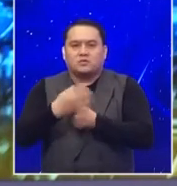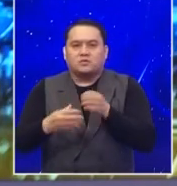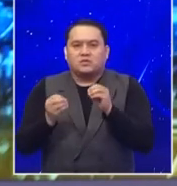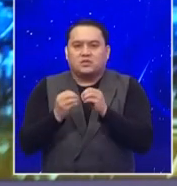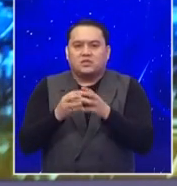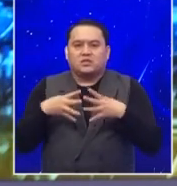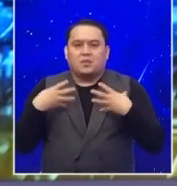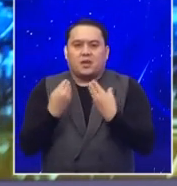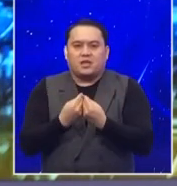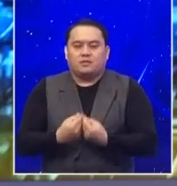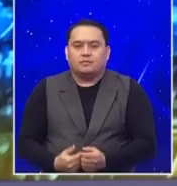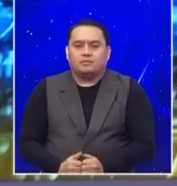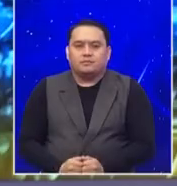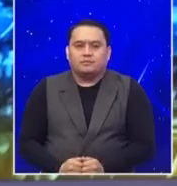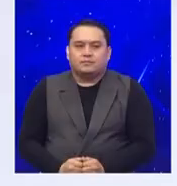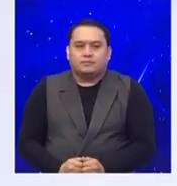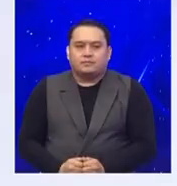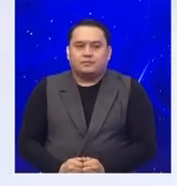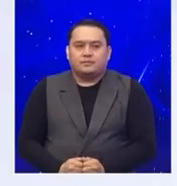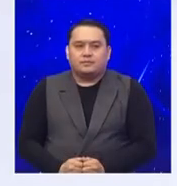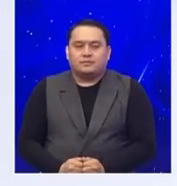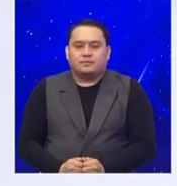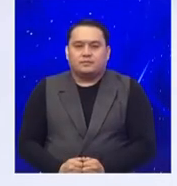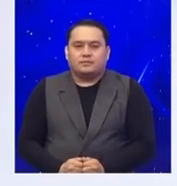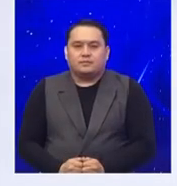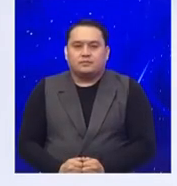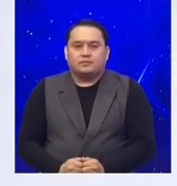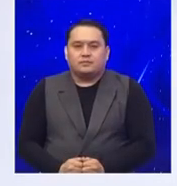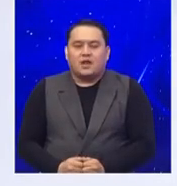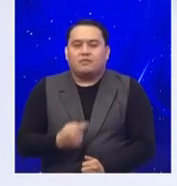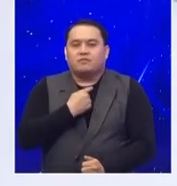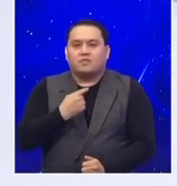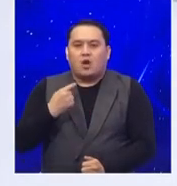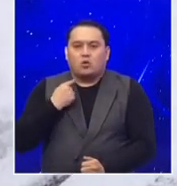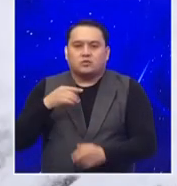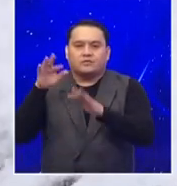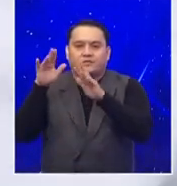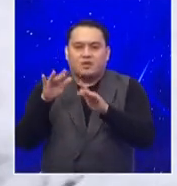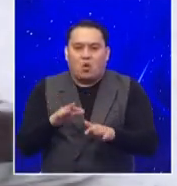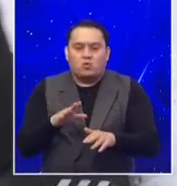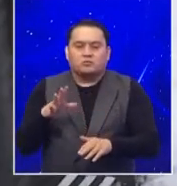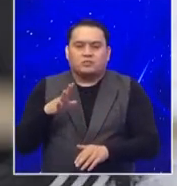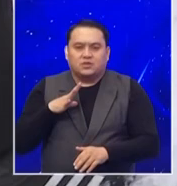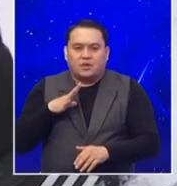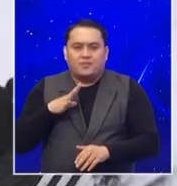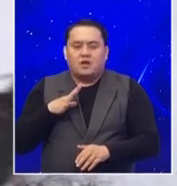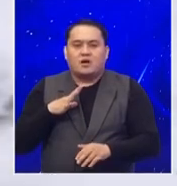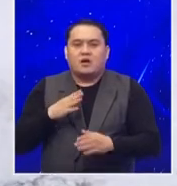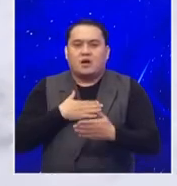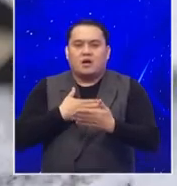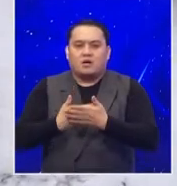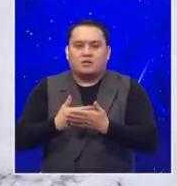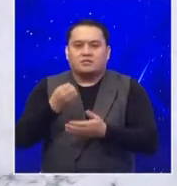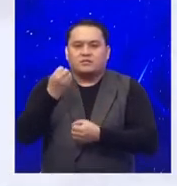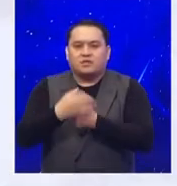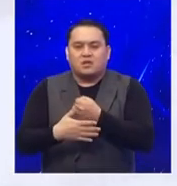посетили 10 семей города. За последние дни в Талдыкургане выпало большое количество осадков. Волонтеры Центра